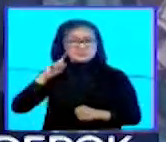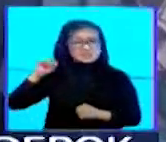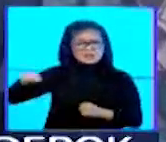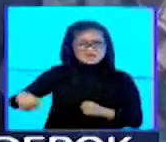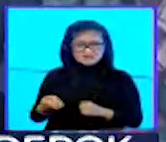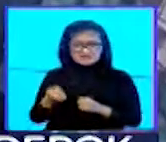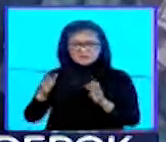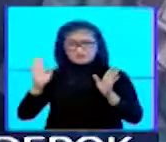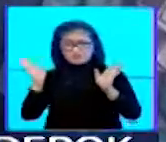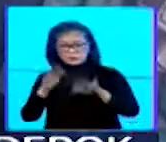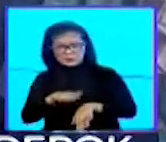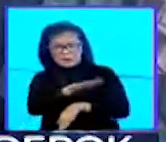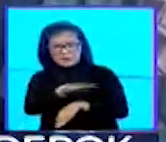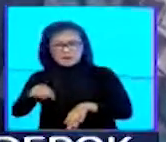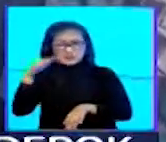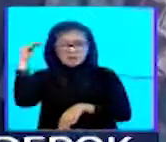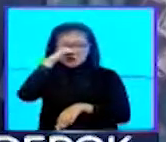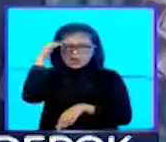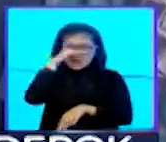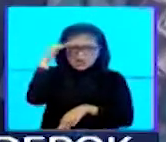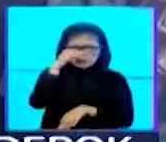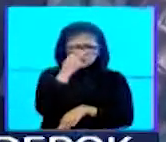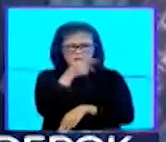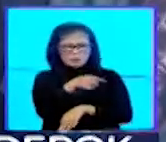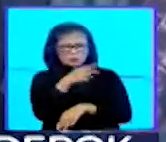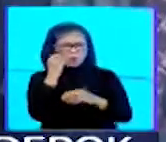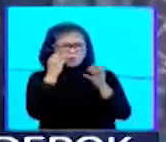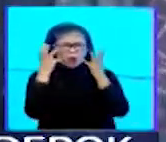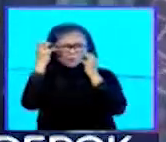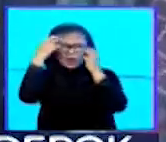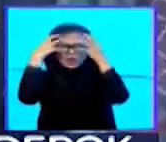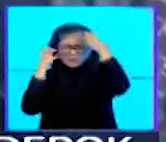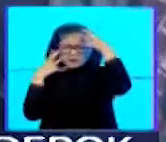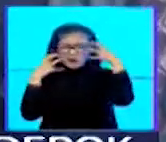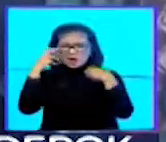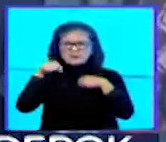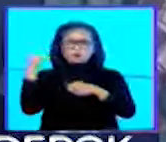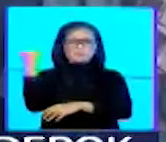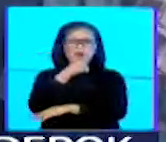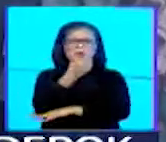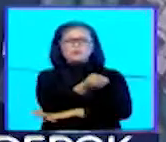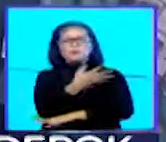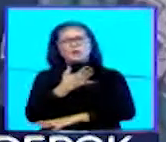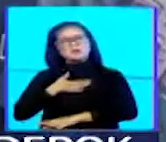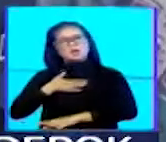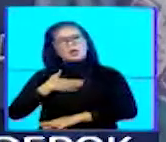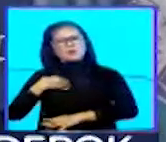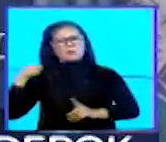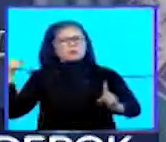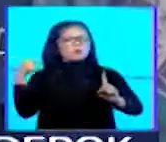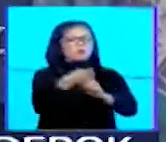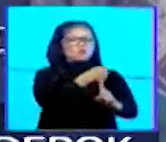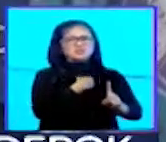nangis. Nangis kok lebam. Yang bersangkutan mengakui dia yang melakukan. Kemudian